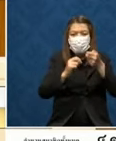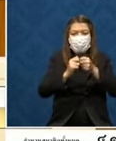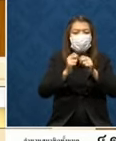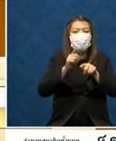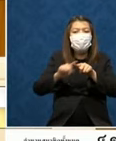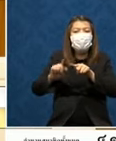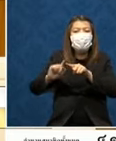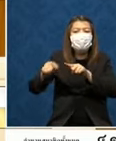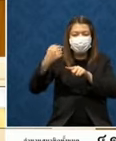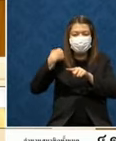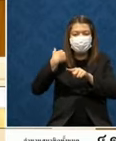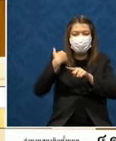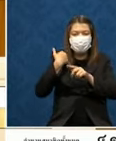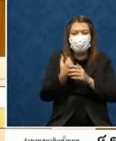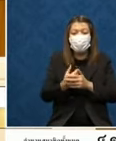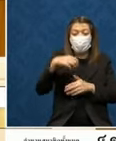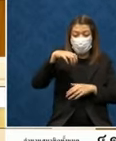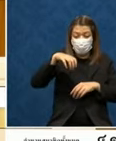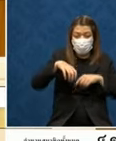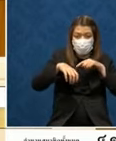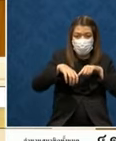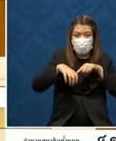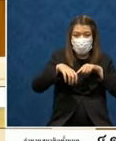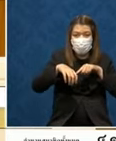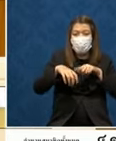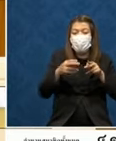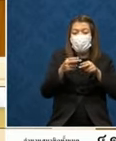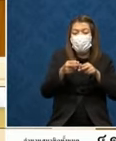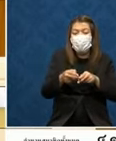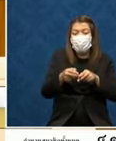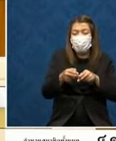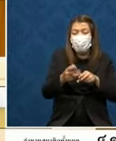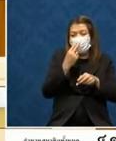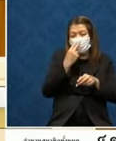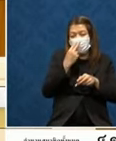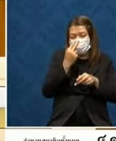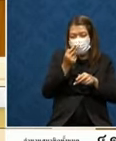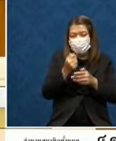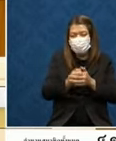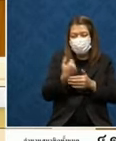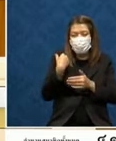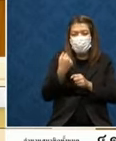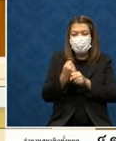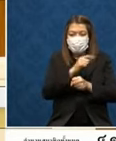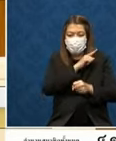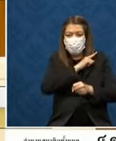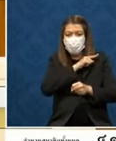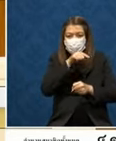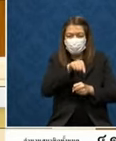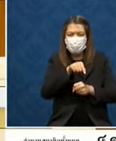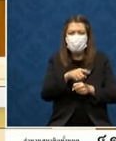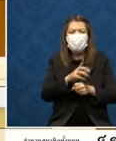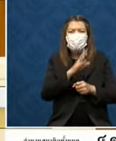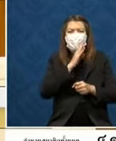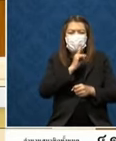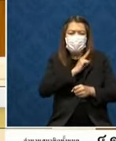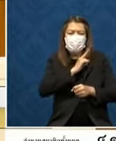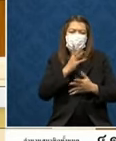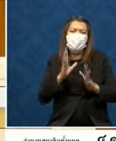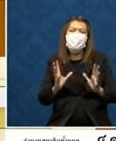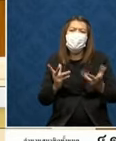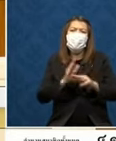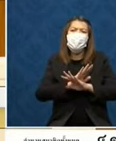นี่นะก็จำเป็นต้องมีหน่วยงานเอ่อเฉพาะกิจลงไปเพิ่มเติมนะครับเมื่อมันมันไม่มีหน้าที่มันหมดแล้ว